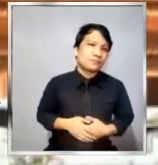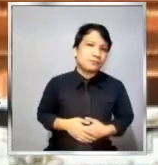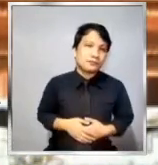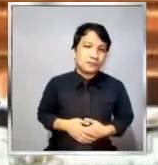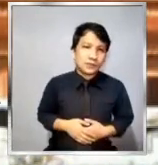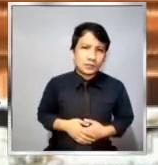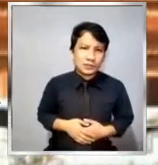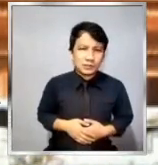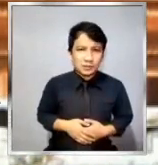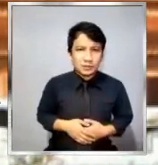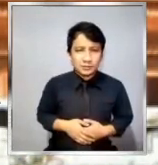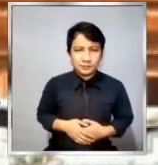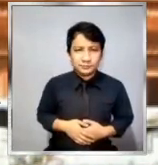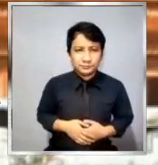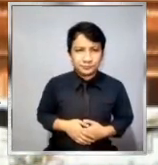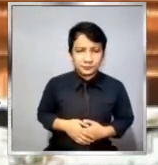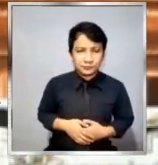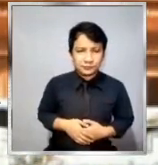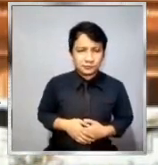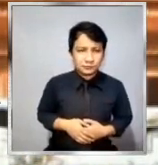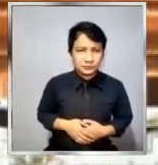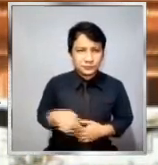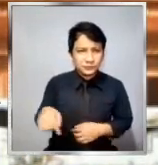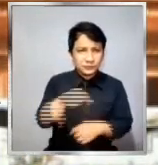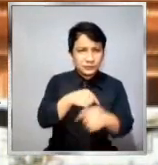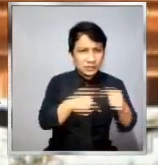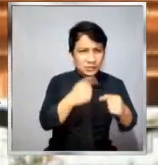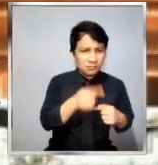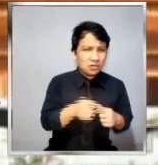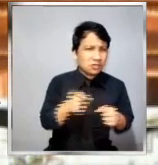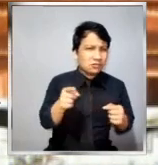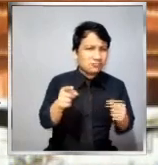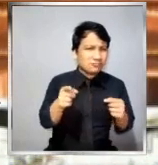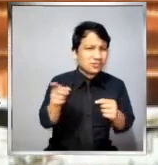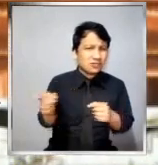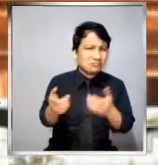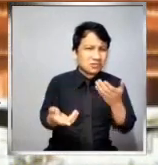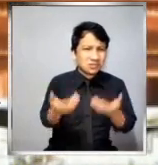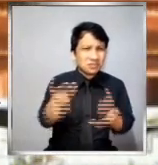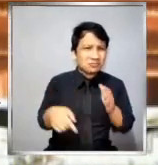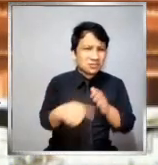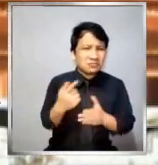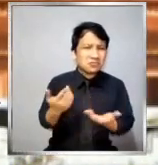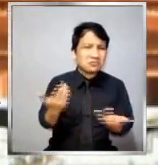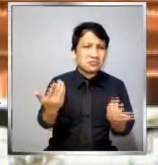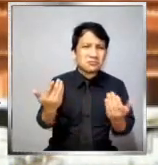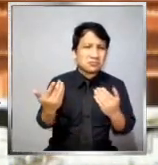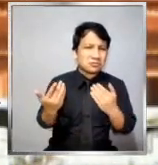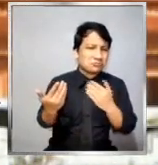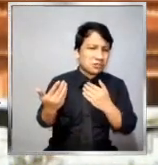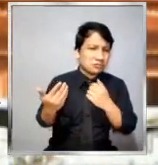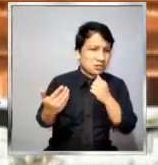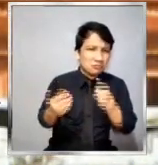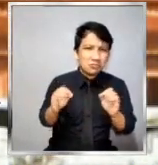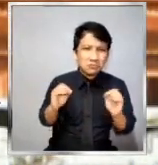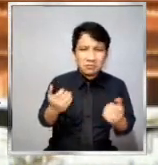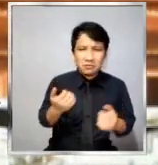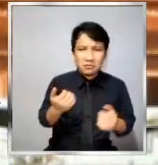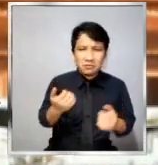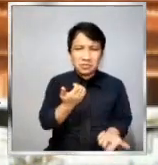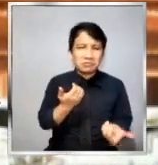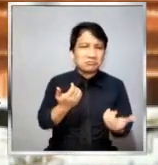kita. It was just a negligence of the coming up with the papers on time.